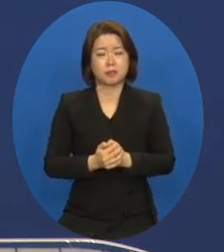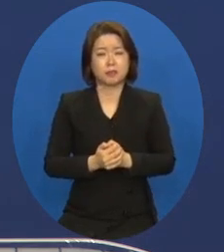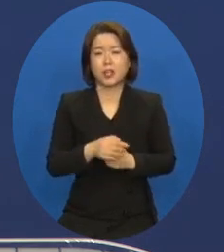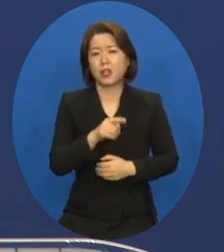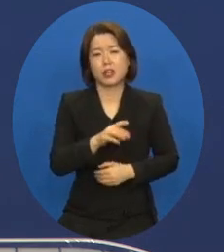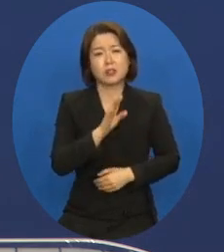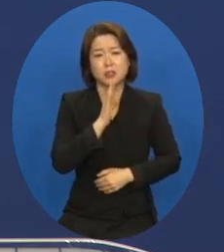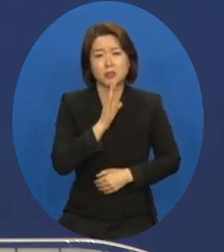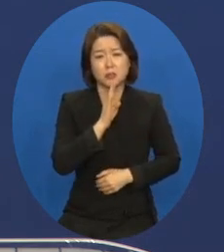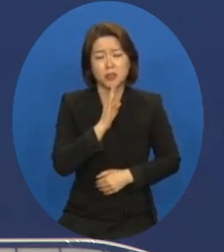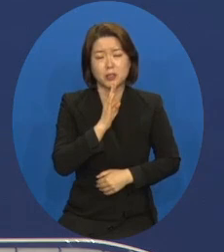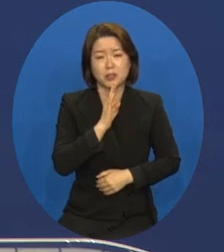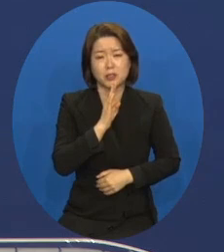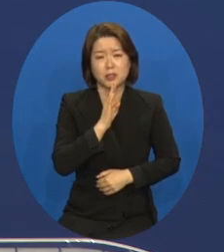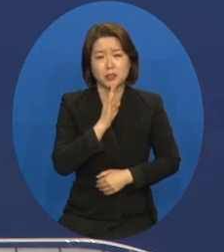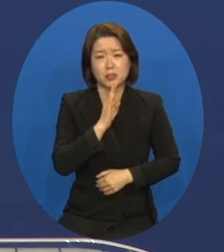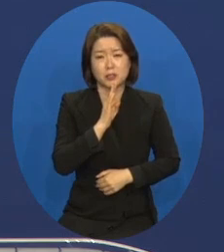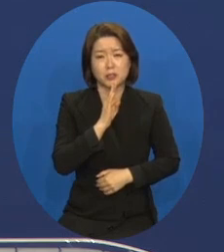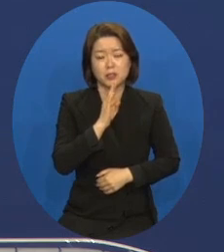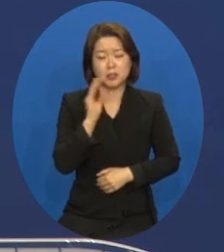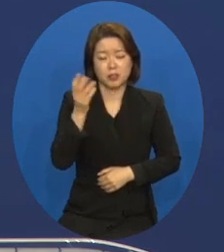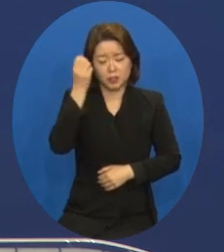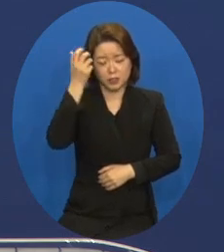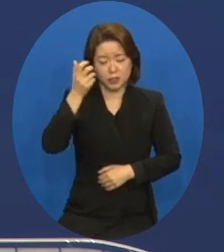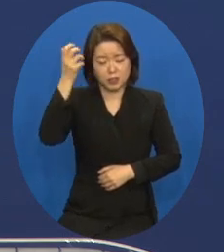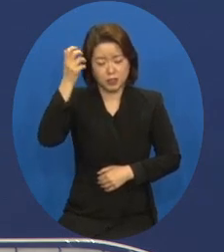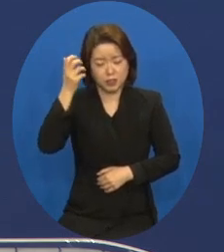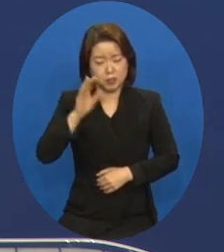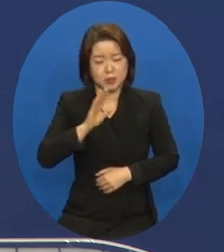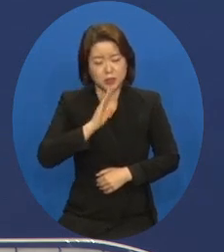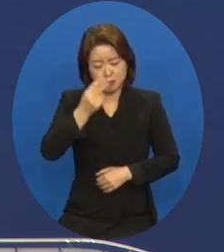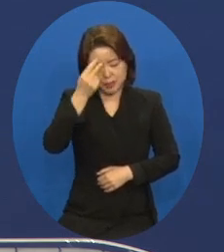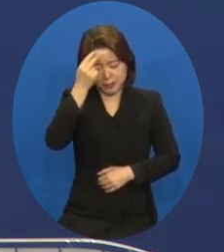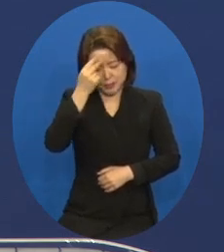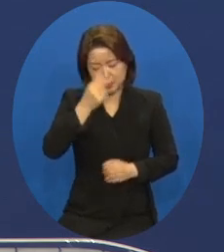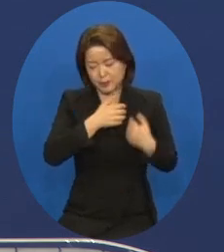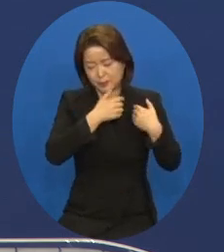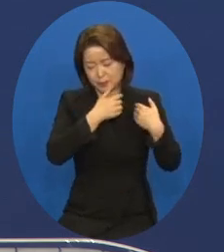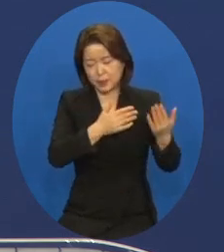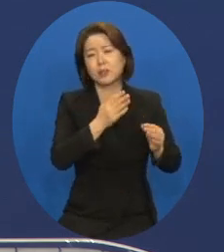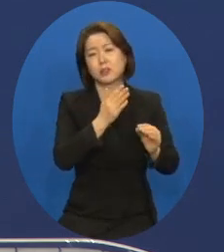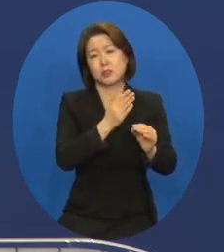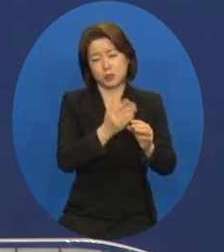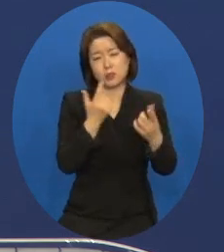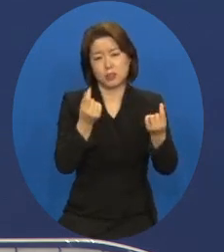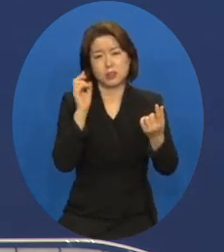이건 정말 성령을 너무너무 근심하게 하는 것입니다